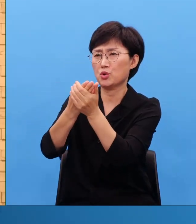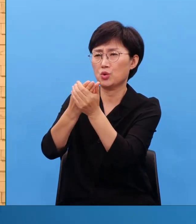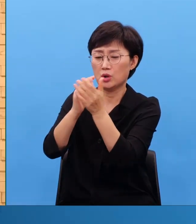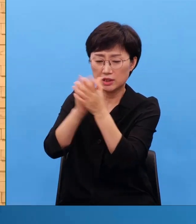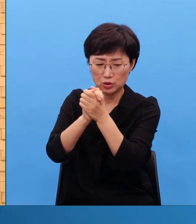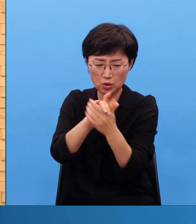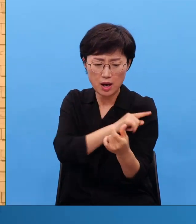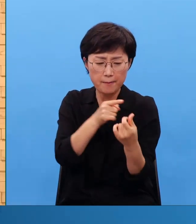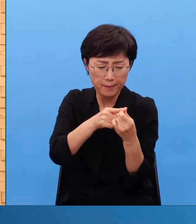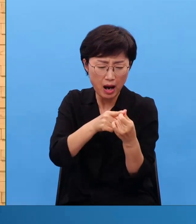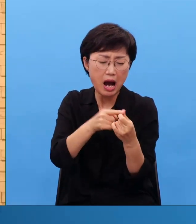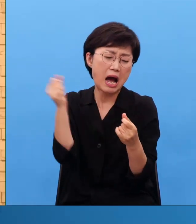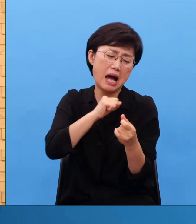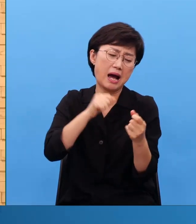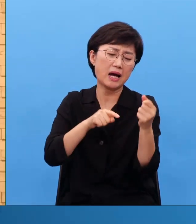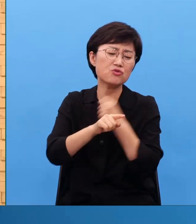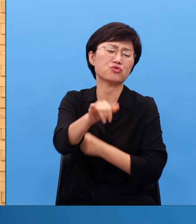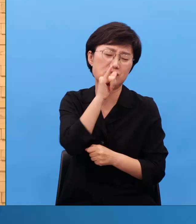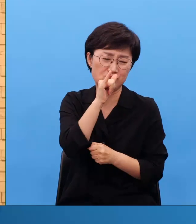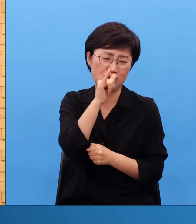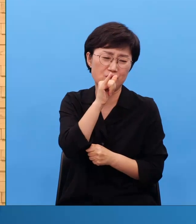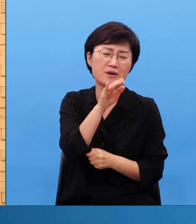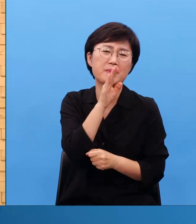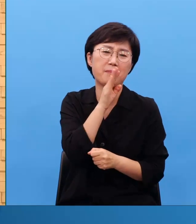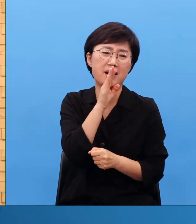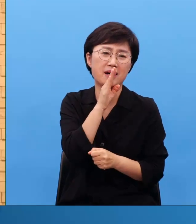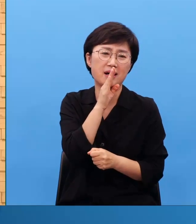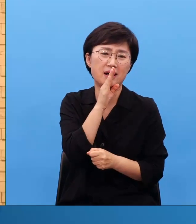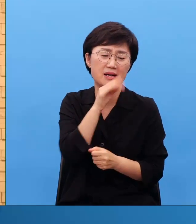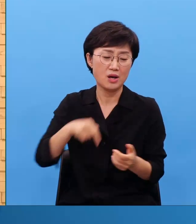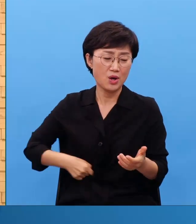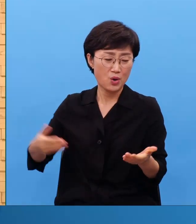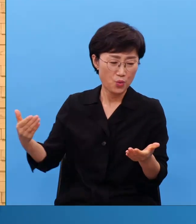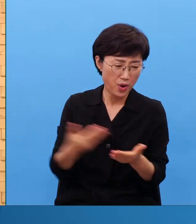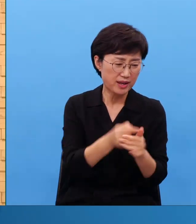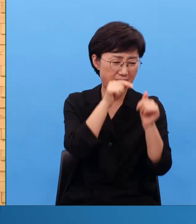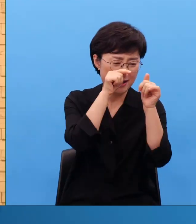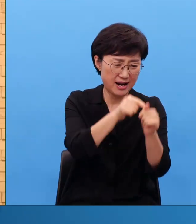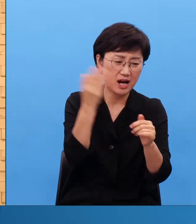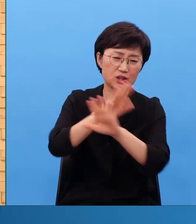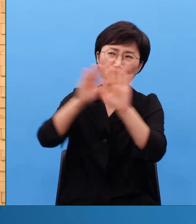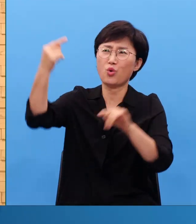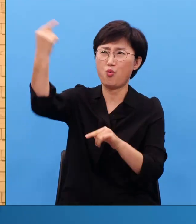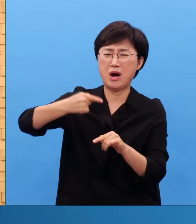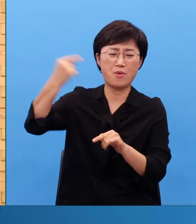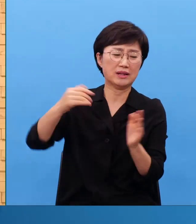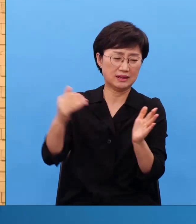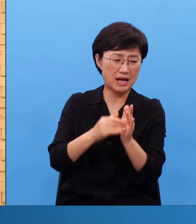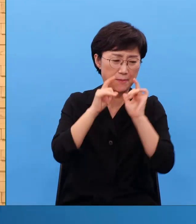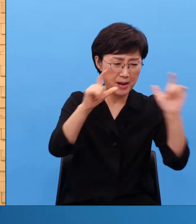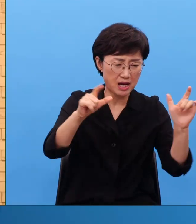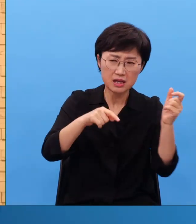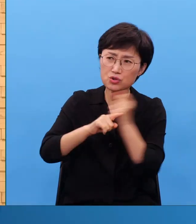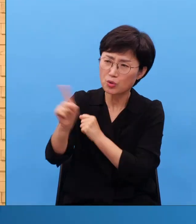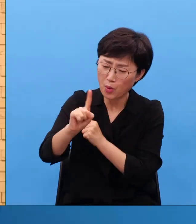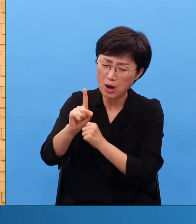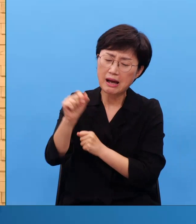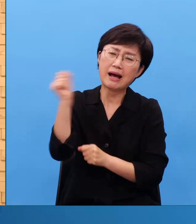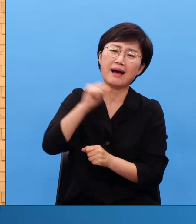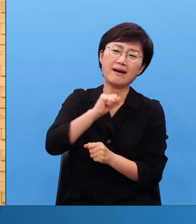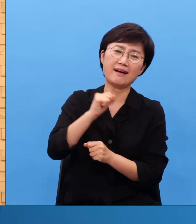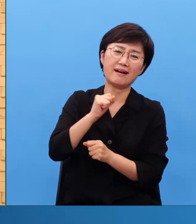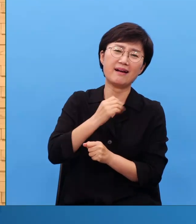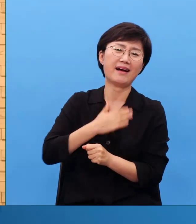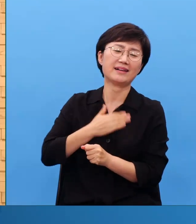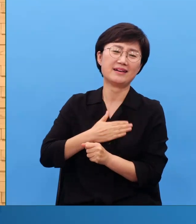His disciples, He said, "Go and pray 회개하라. that the 천국이 kingdom will 임하느라고 come." 말해라. And then to really pray for your sins 예수님께서. because Christ